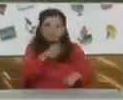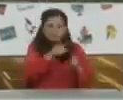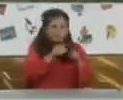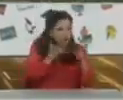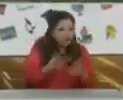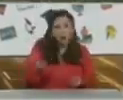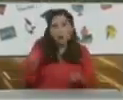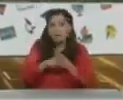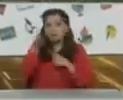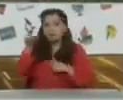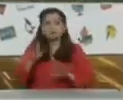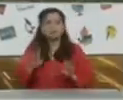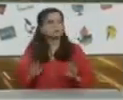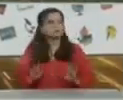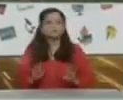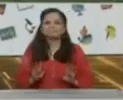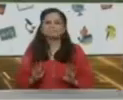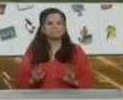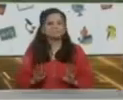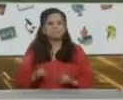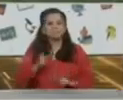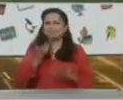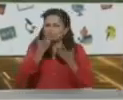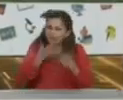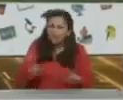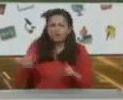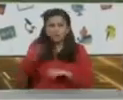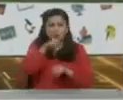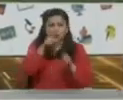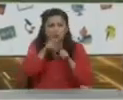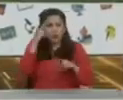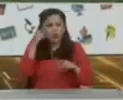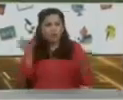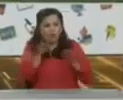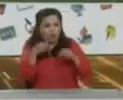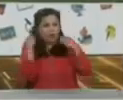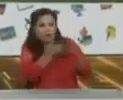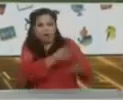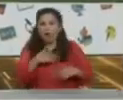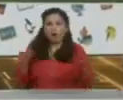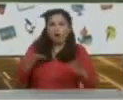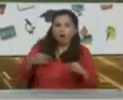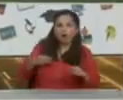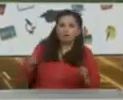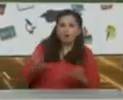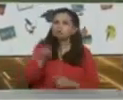कृपा करके ऐसी कोशिश मत कीजिए।